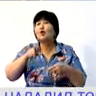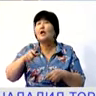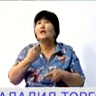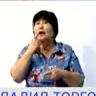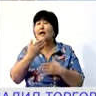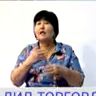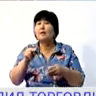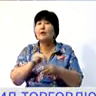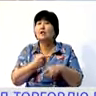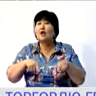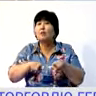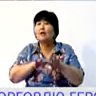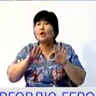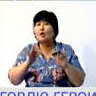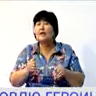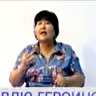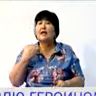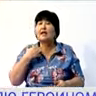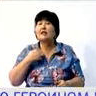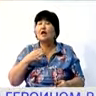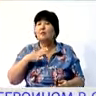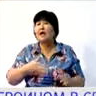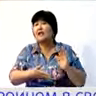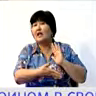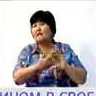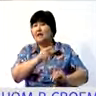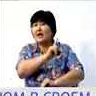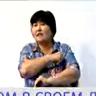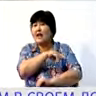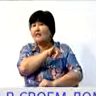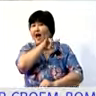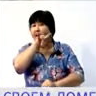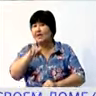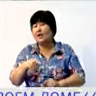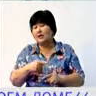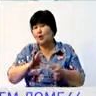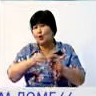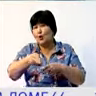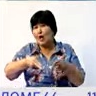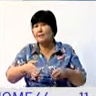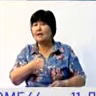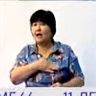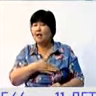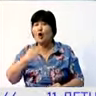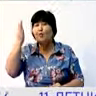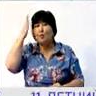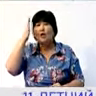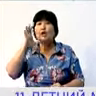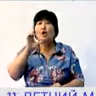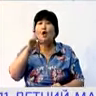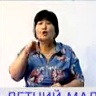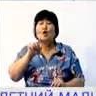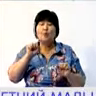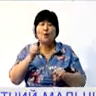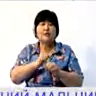недавно для лечения подобных случаев из Кызылорды приходилось вызывать санавиацию. Теперь сложные операции на сердце, мозг и сосуды могут